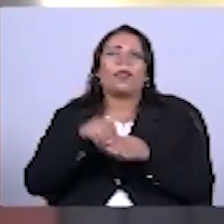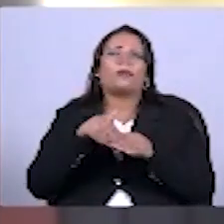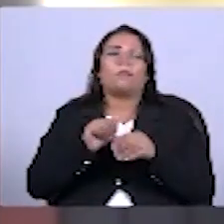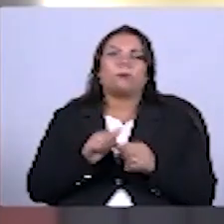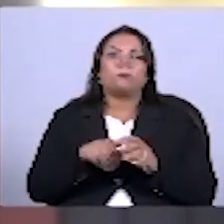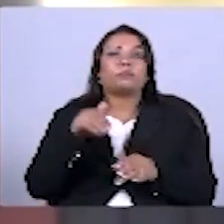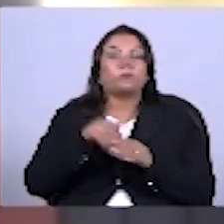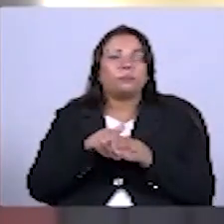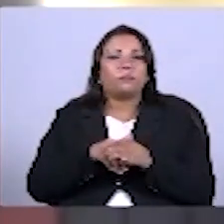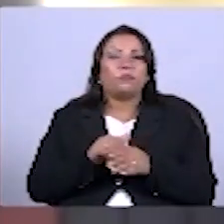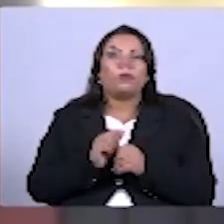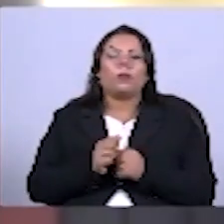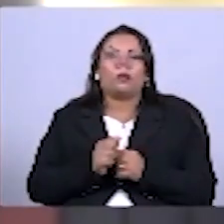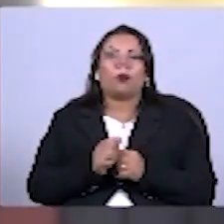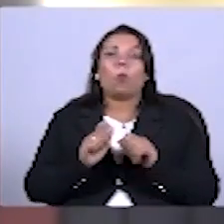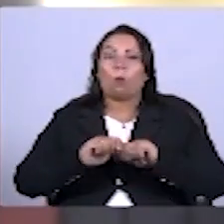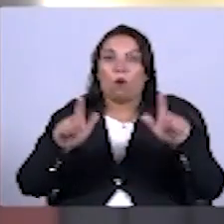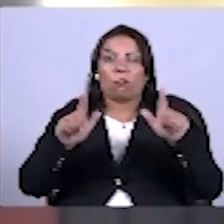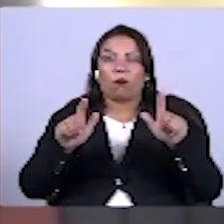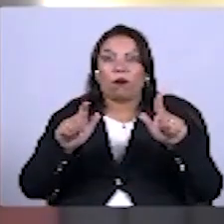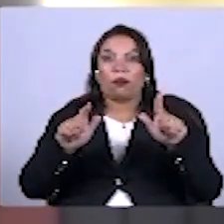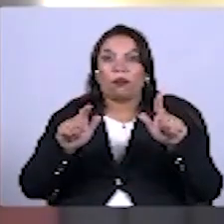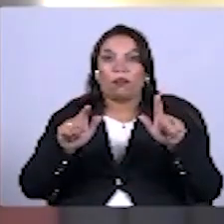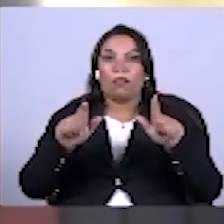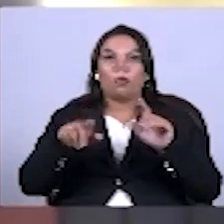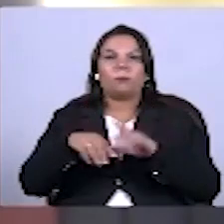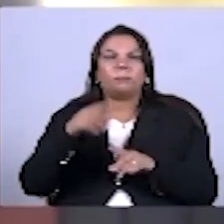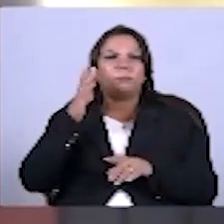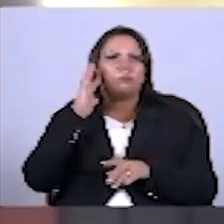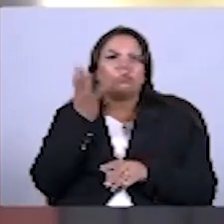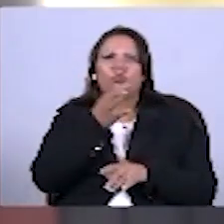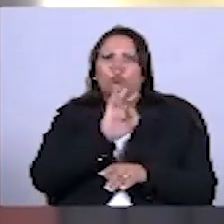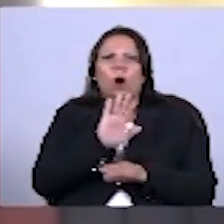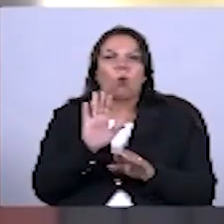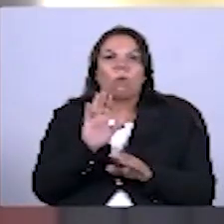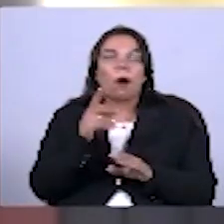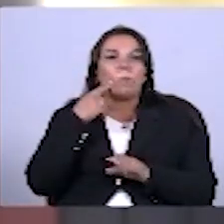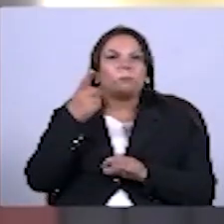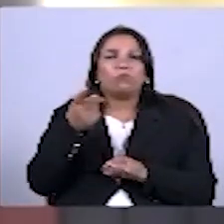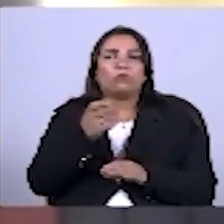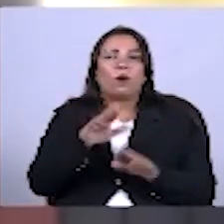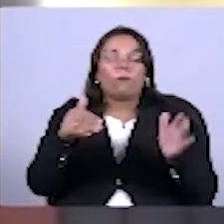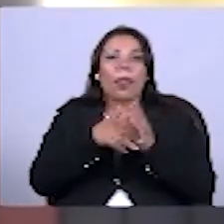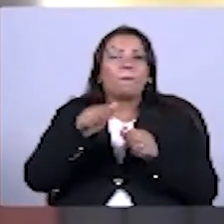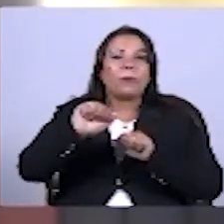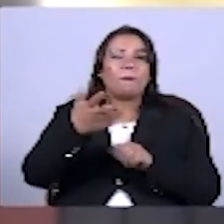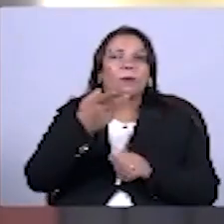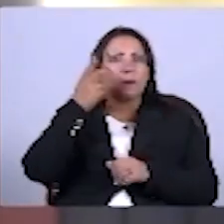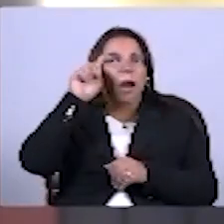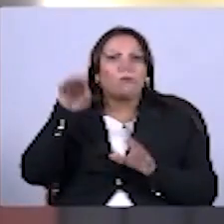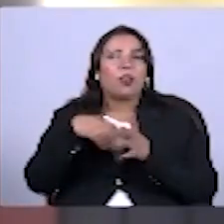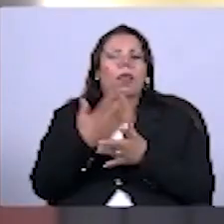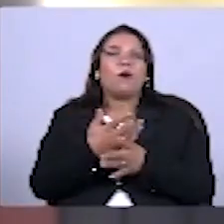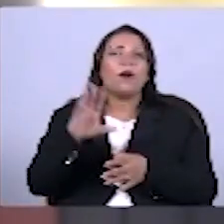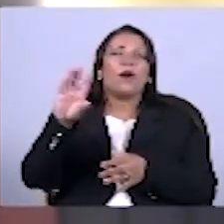الانتخابات طبعا يعني واضح ان هي غير معروفه الملامح او غير محسومه حتى الان ما بين